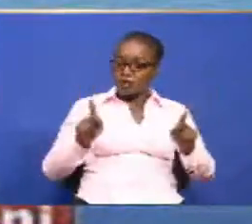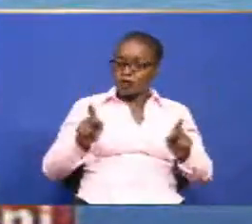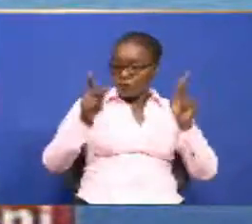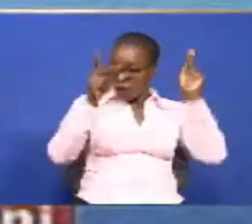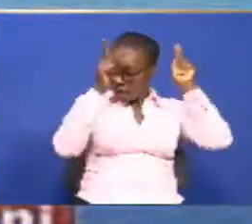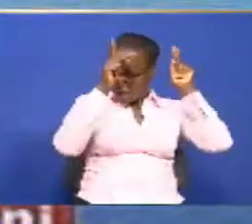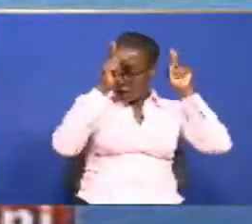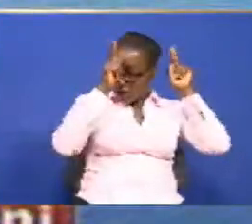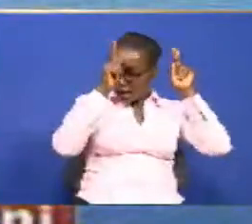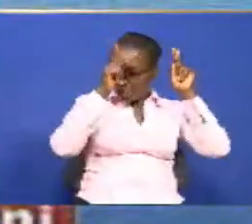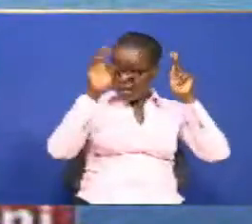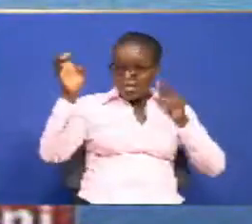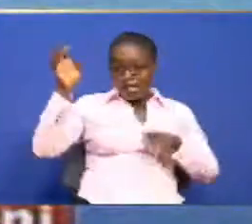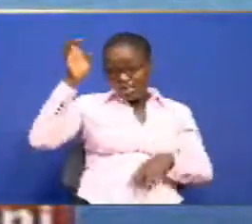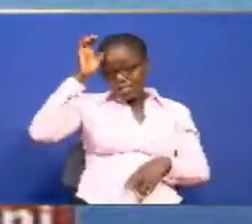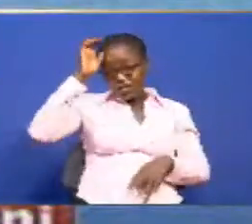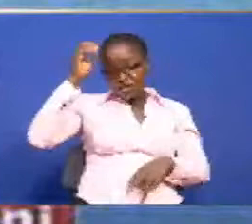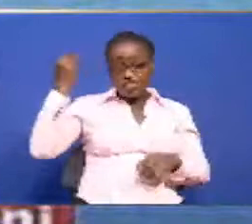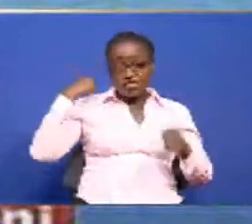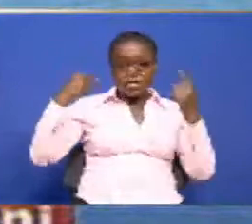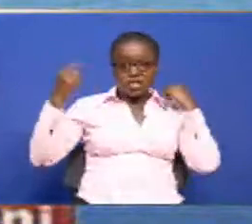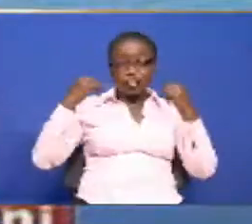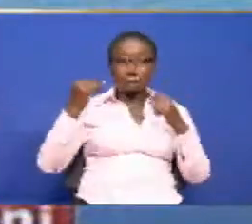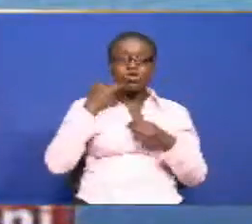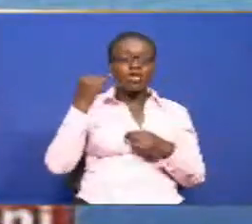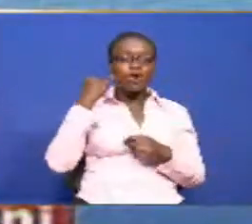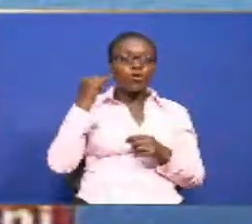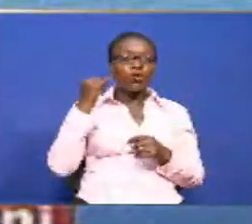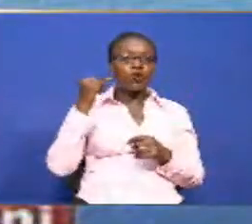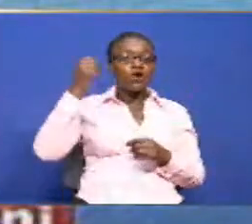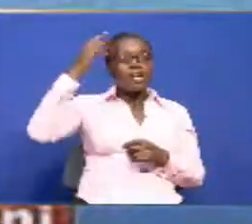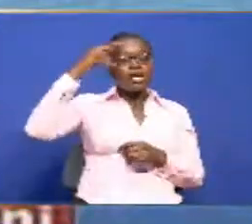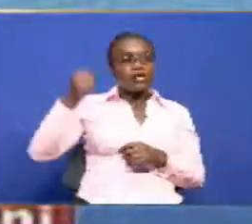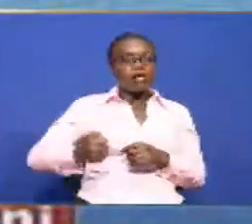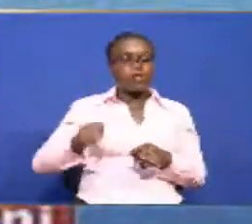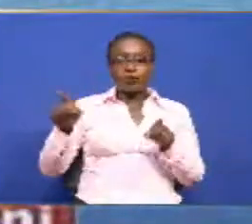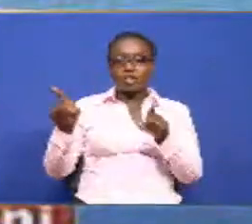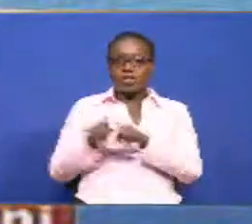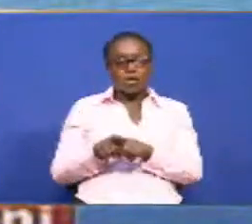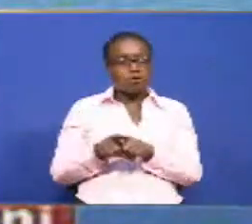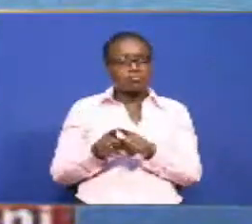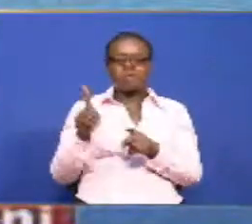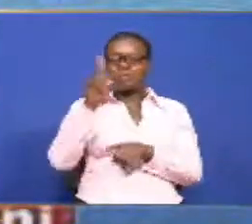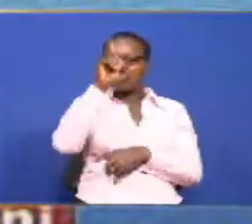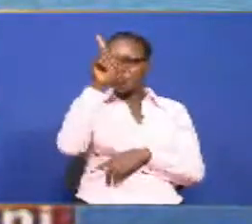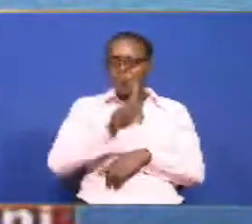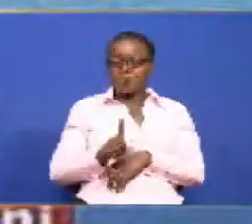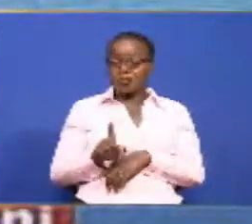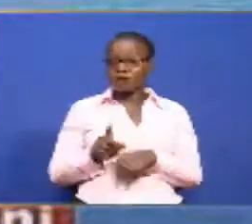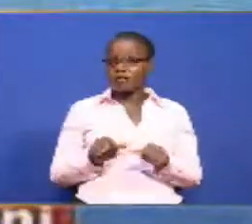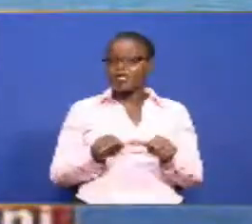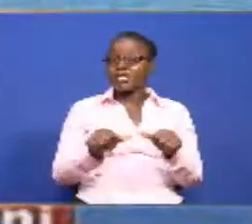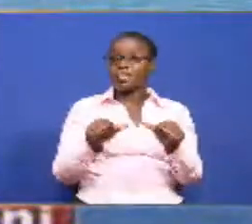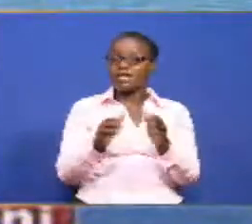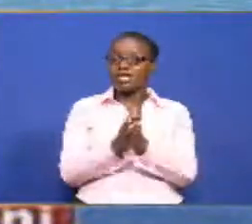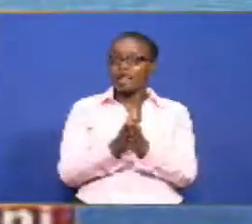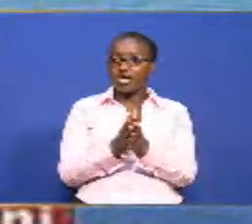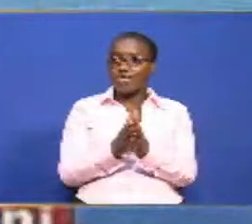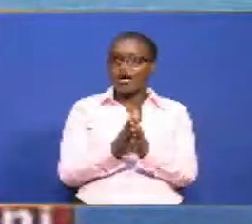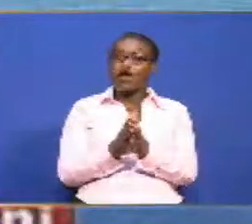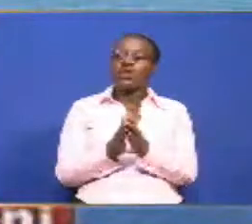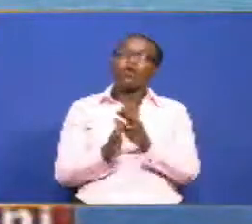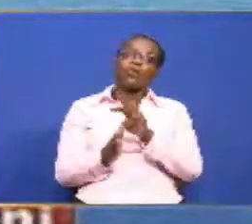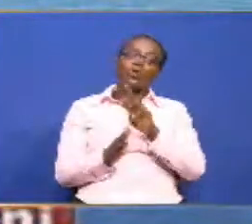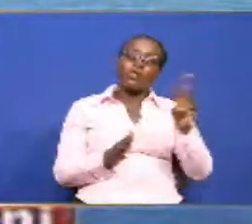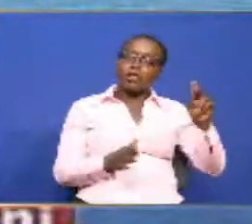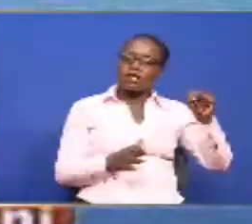Kakamega, maeneo ya Eldoret, Kericho, Nakuru, Narok. Tunatarajia mvua hiyo pia kuandamana na ngurumo za radi. Maeneo ya kaskazini magharibi